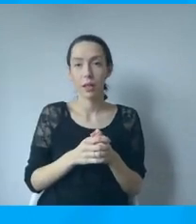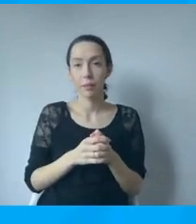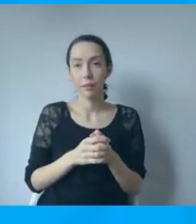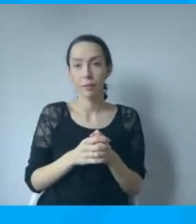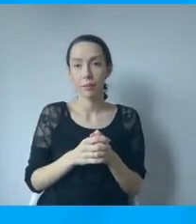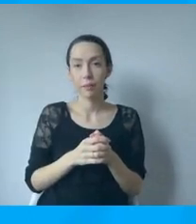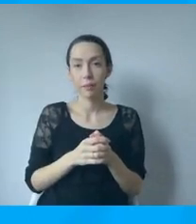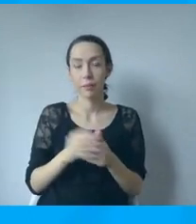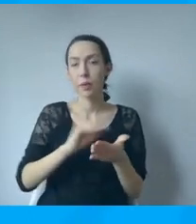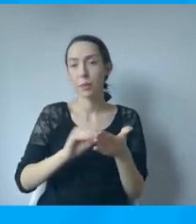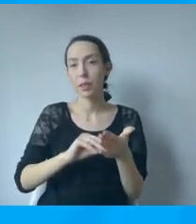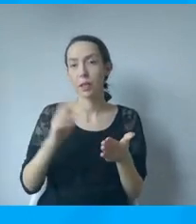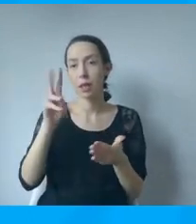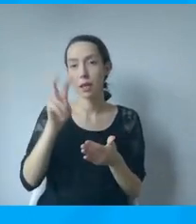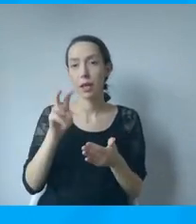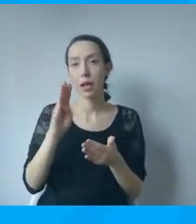także